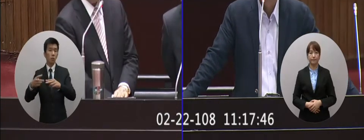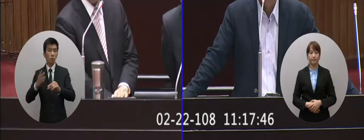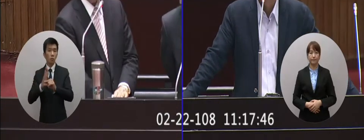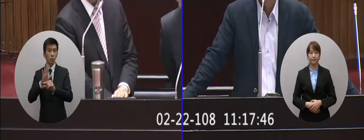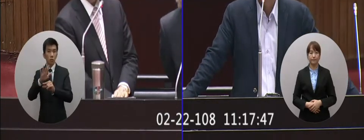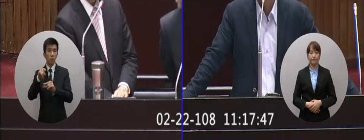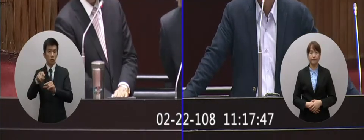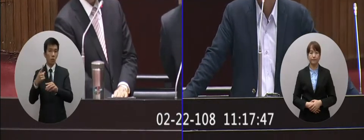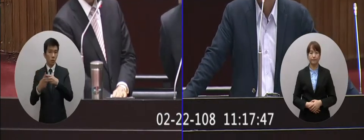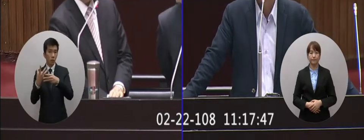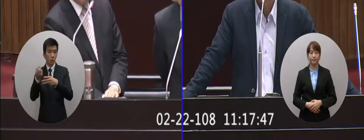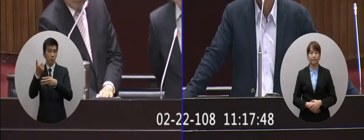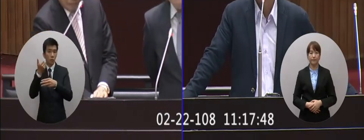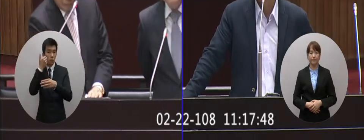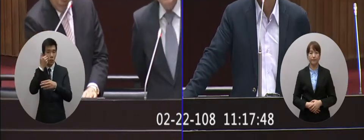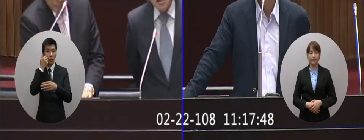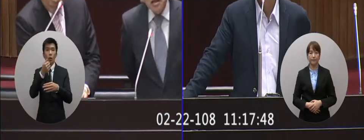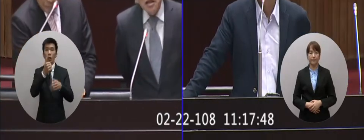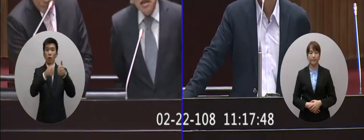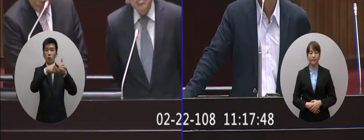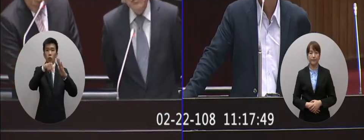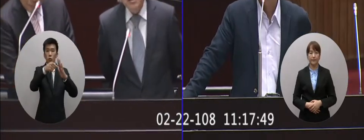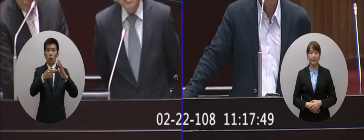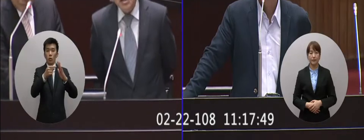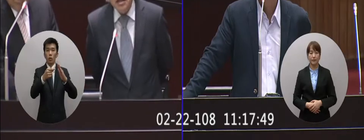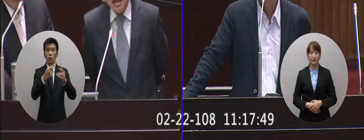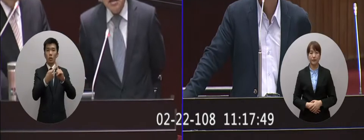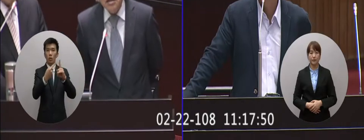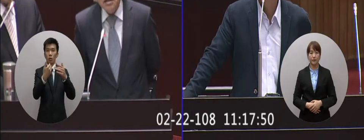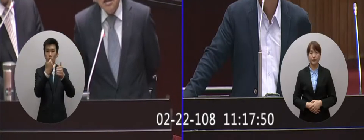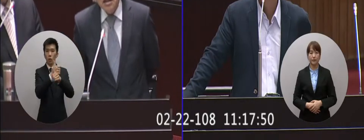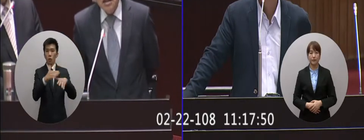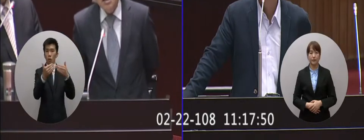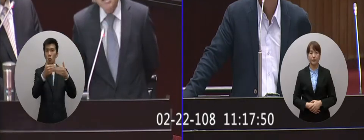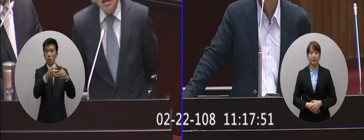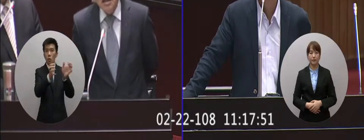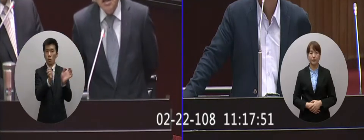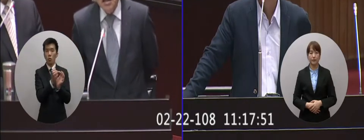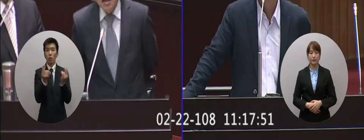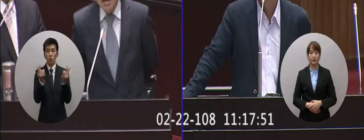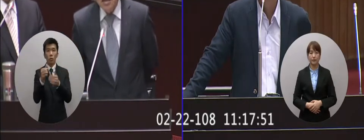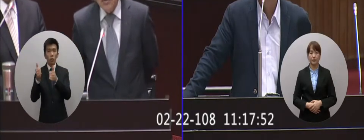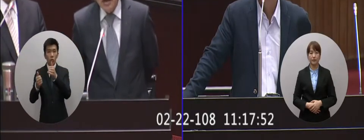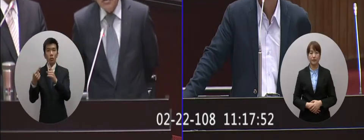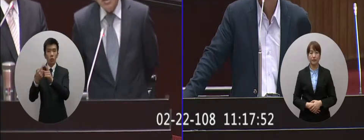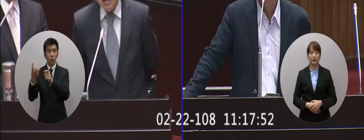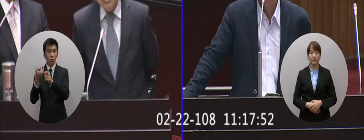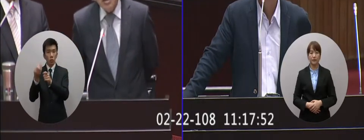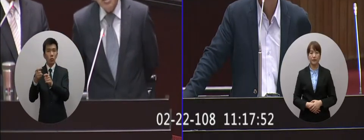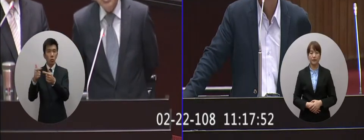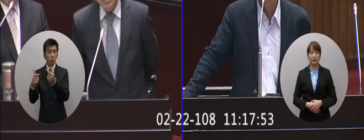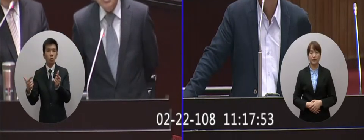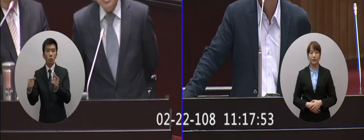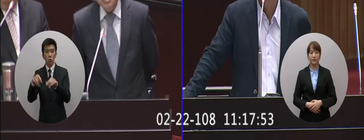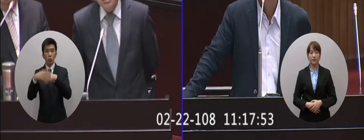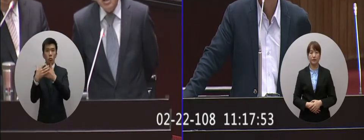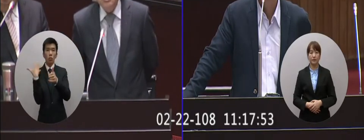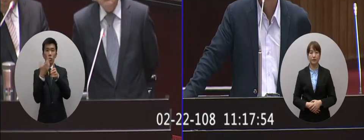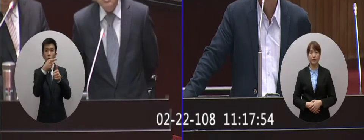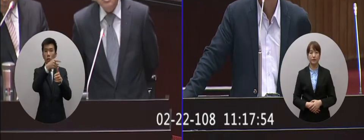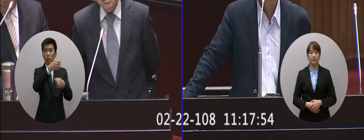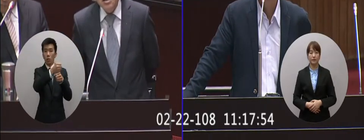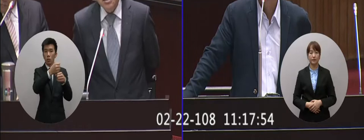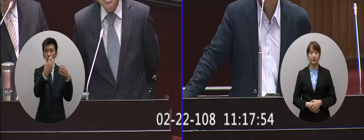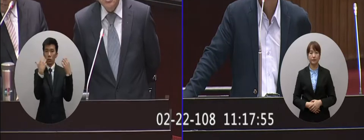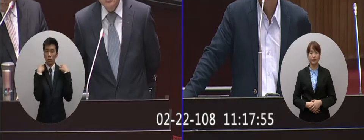考试院的全序部啦，包括年资补偿金这一部分的整个大的一些议题，那我了解他们也确实有